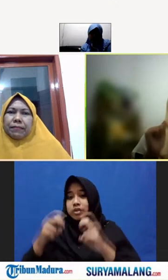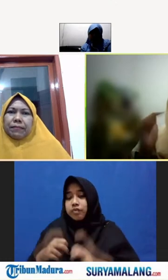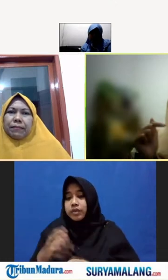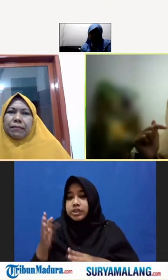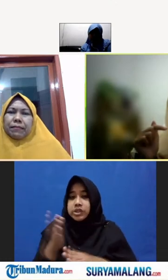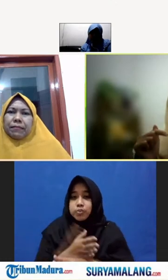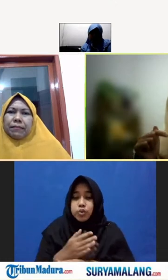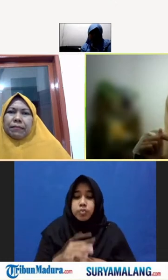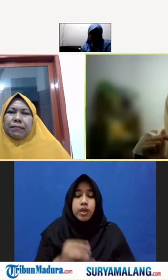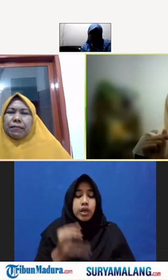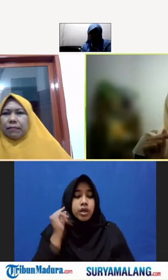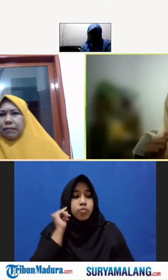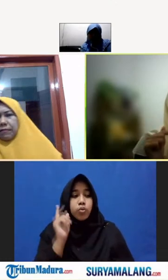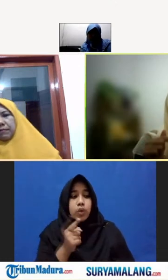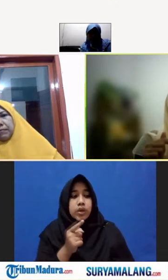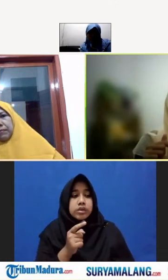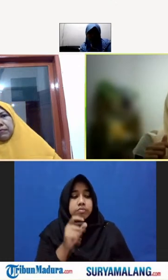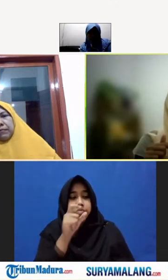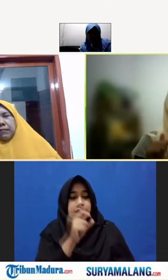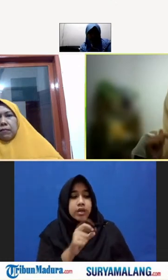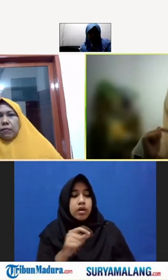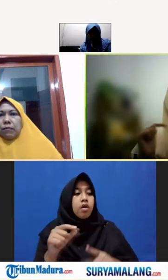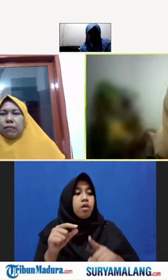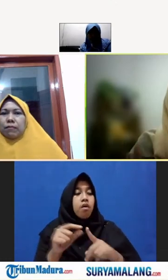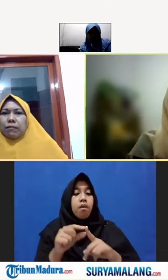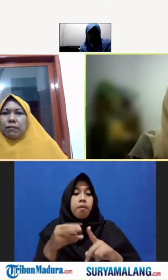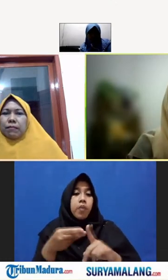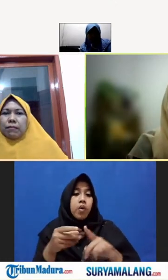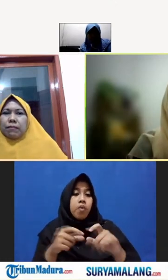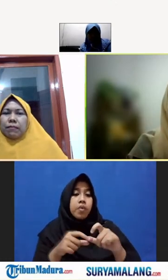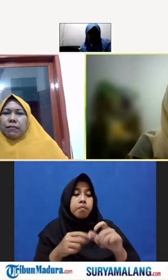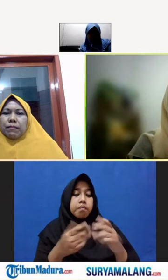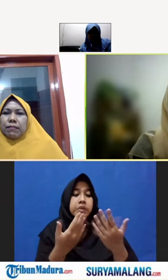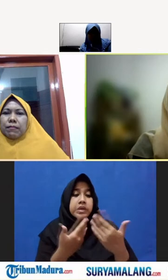mesti cek problem solvingnya itu sudah seperti apa.